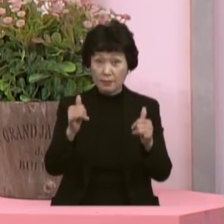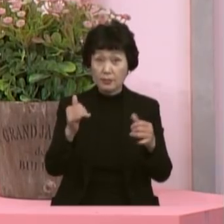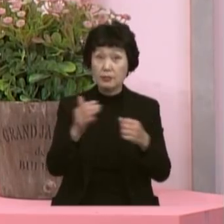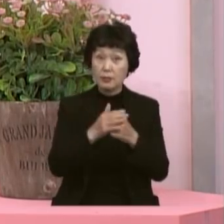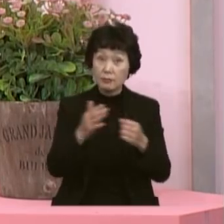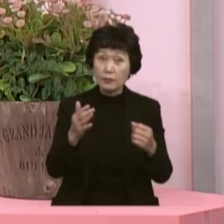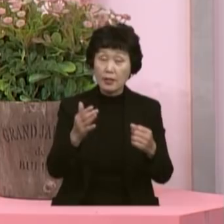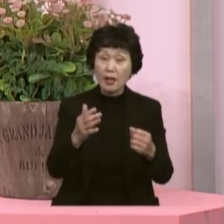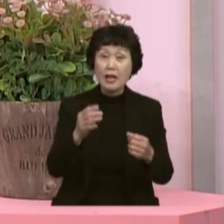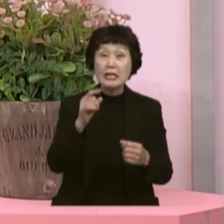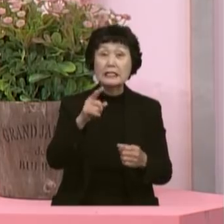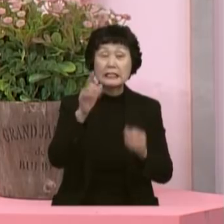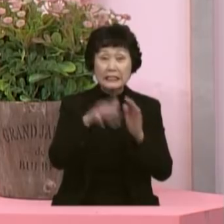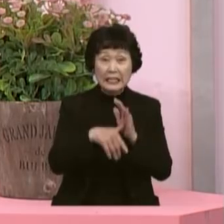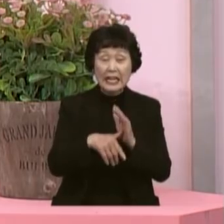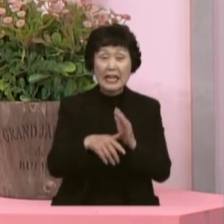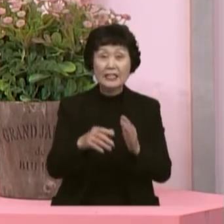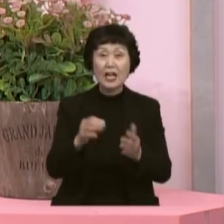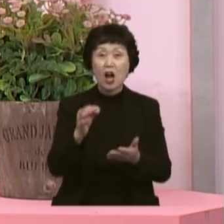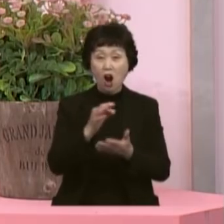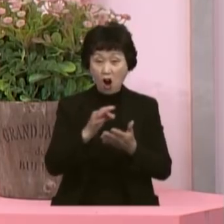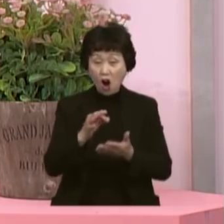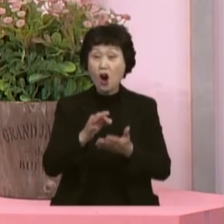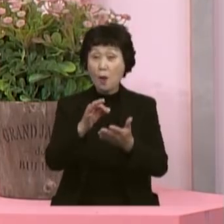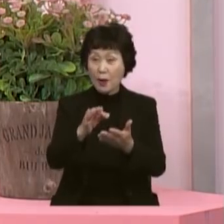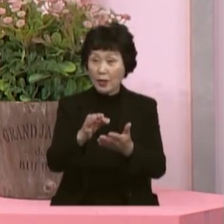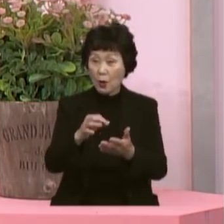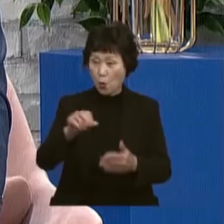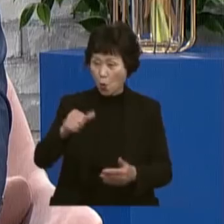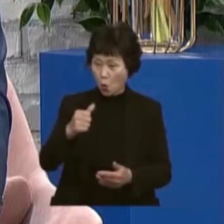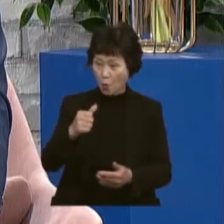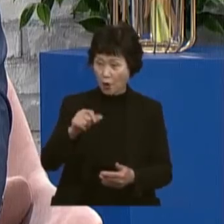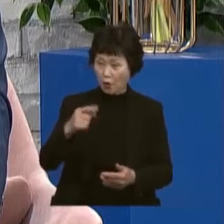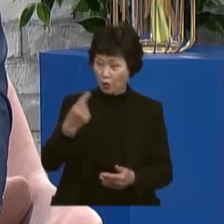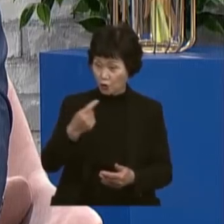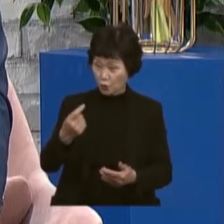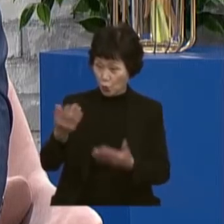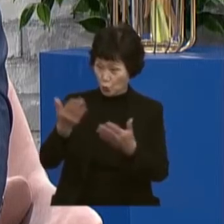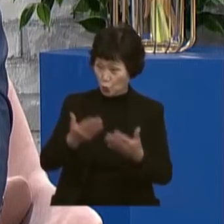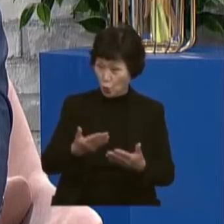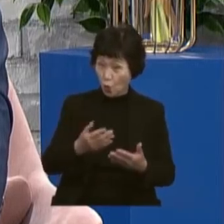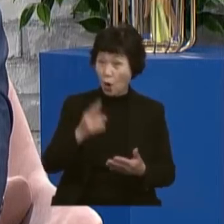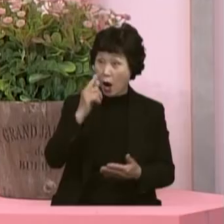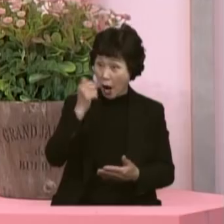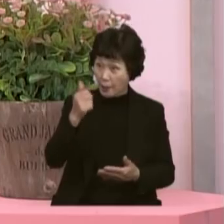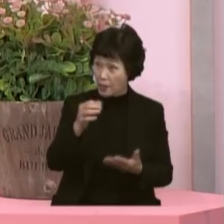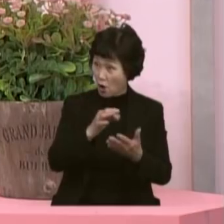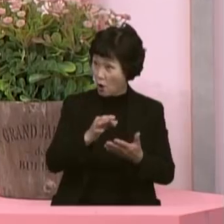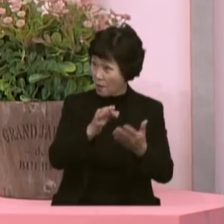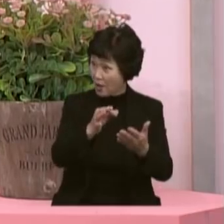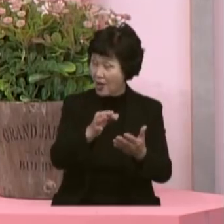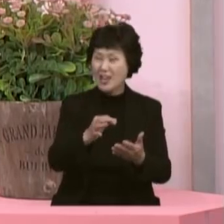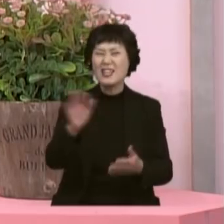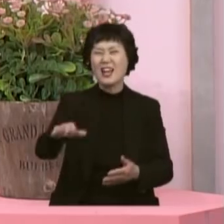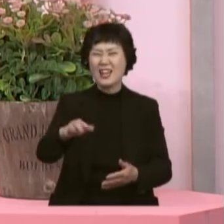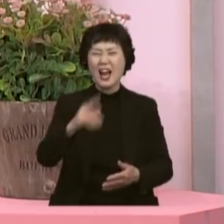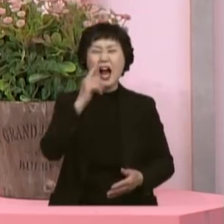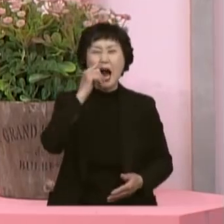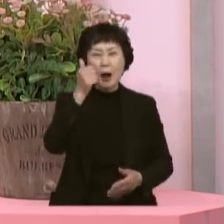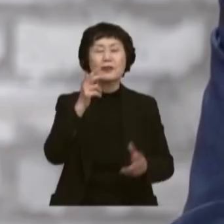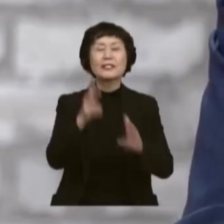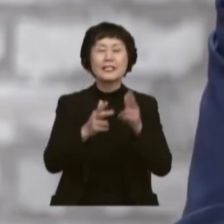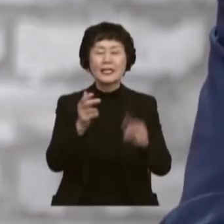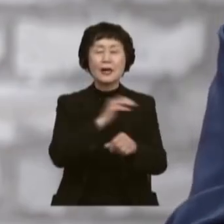게 그때 이렇게 연보돈이라고 돈을 줘요. 네. 500원, 1000원 주면서 네. 아버지 연보라고 그러더니 주더니 야, 아버지 사업 잘 되게 기도하고